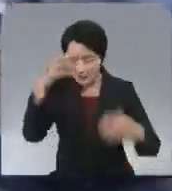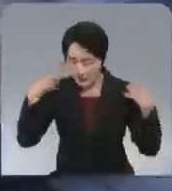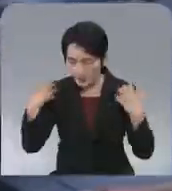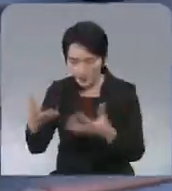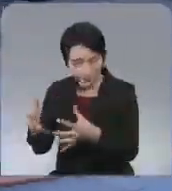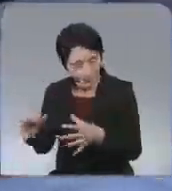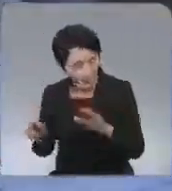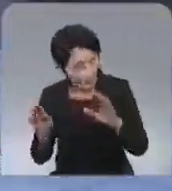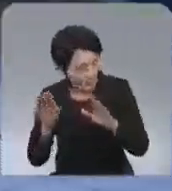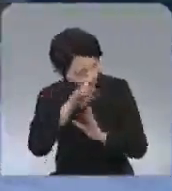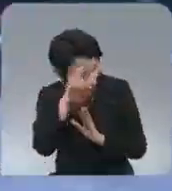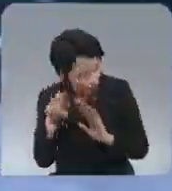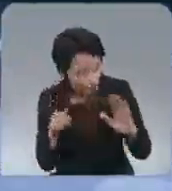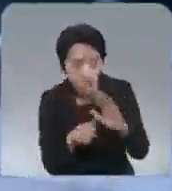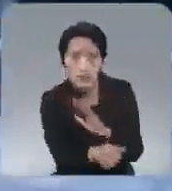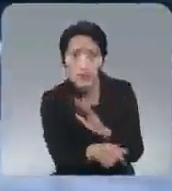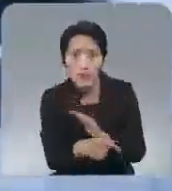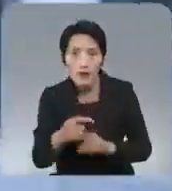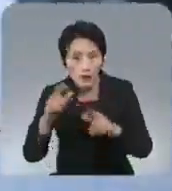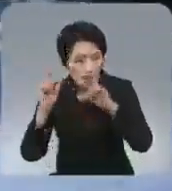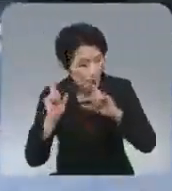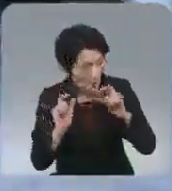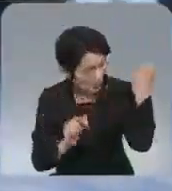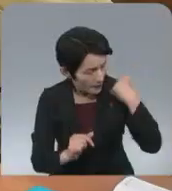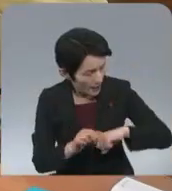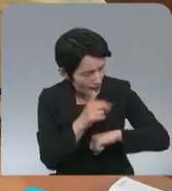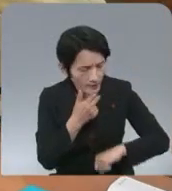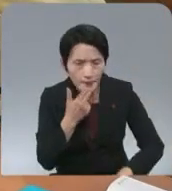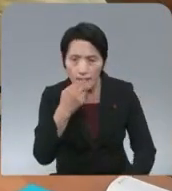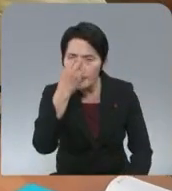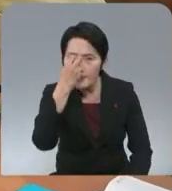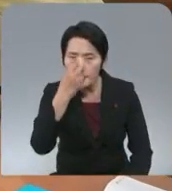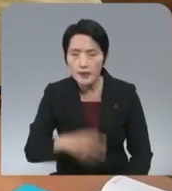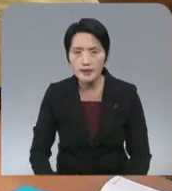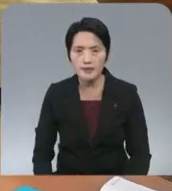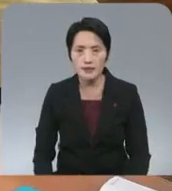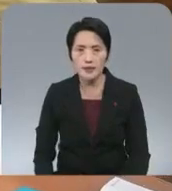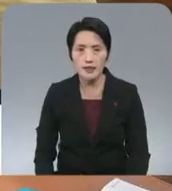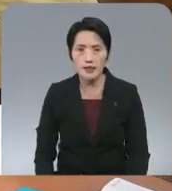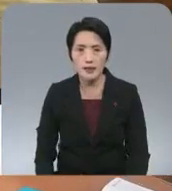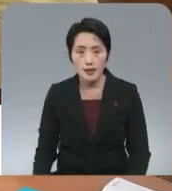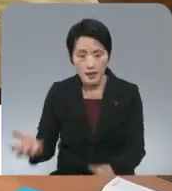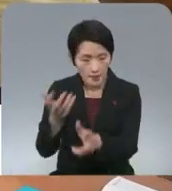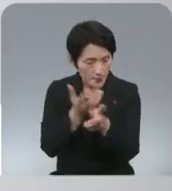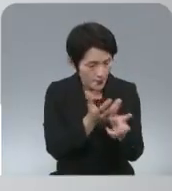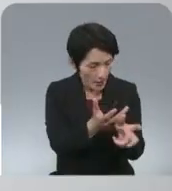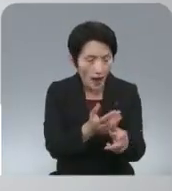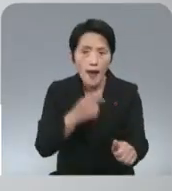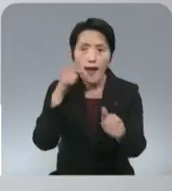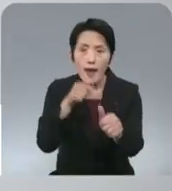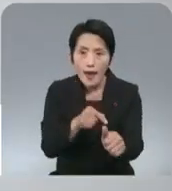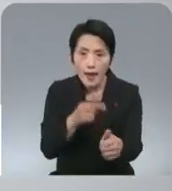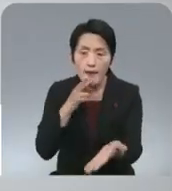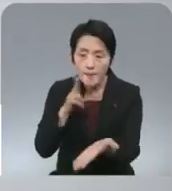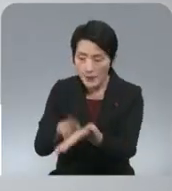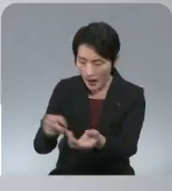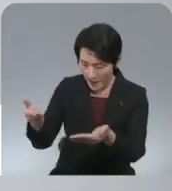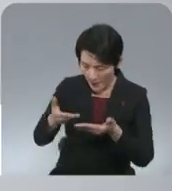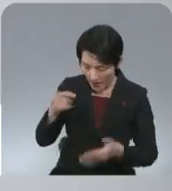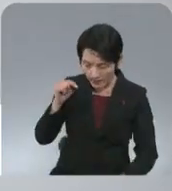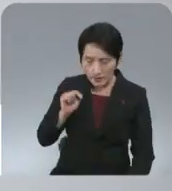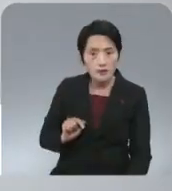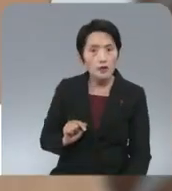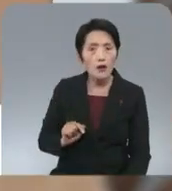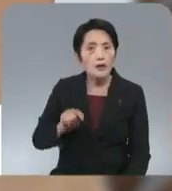4.500 người thuộc lĩnh vực hóa dầu tổng số doanh nghiệp vận tải liên quan là hơn 200 đơn vị từ chiều ngày 8 tháng 12 chính phủ Hàn Quốc